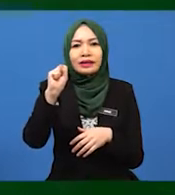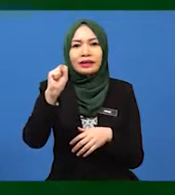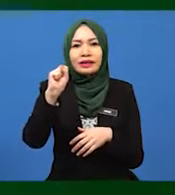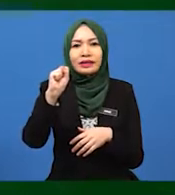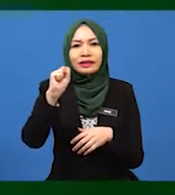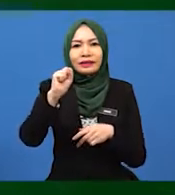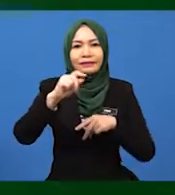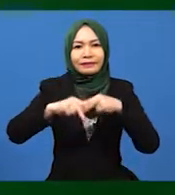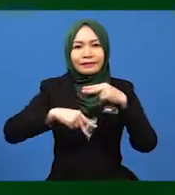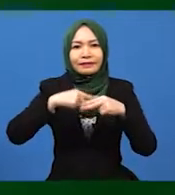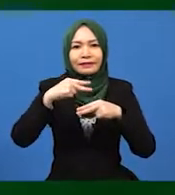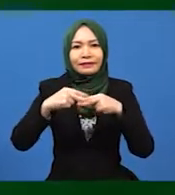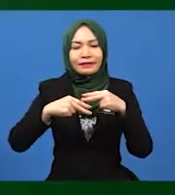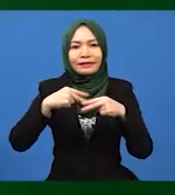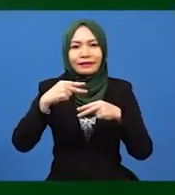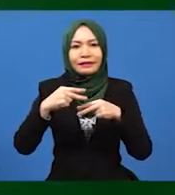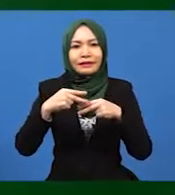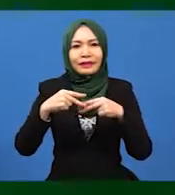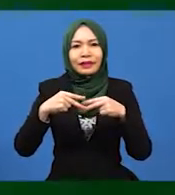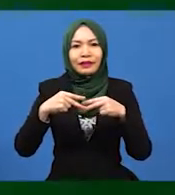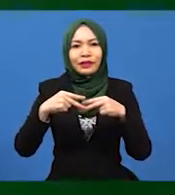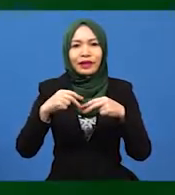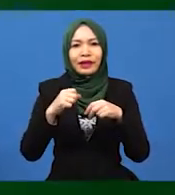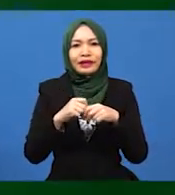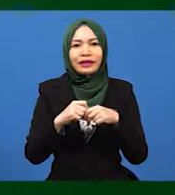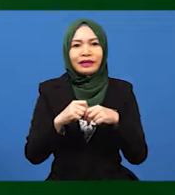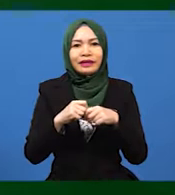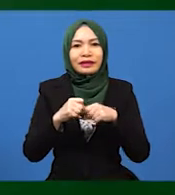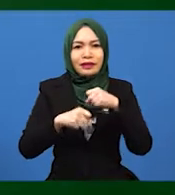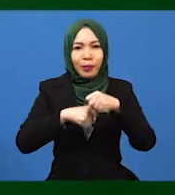simpulkan daun palas sehingga terbentuk kelongsong.